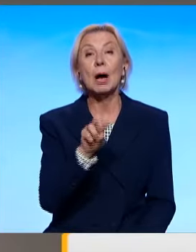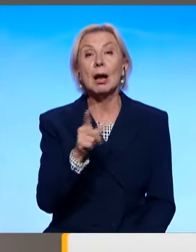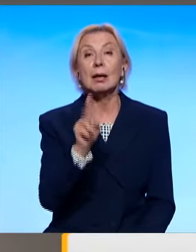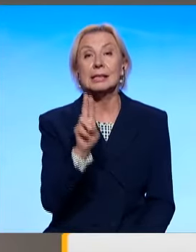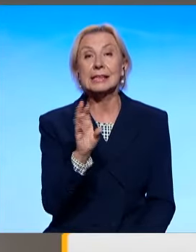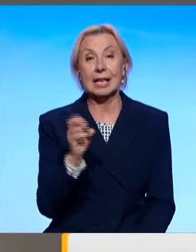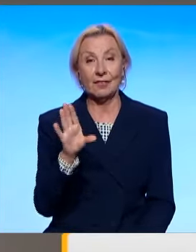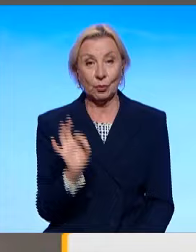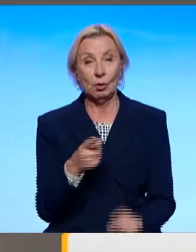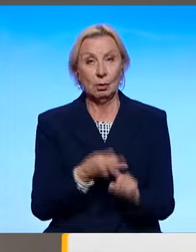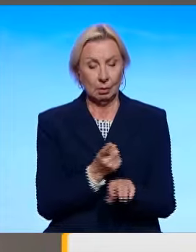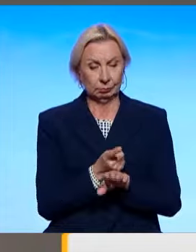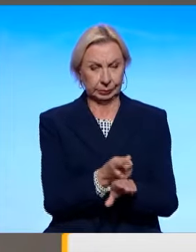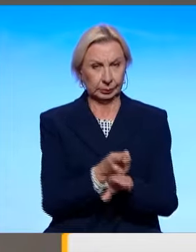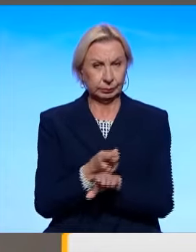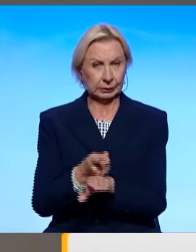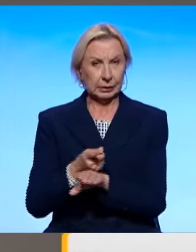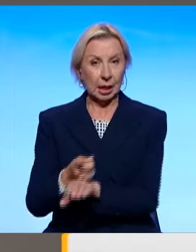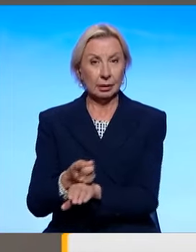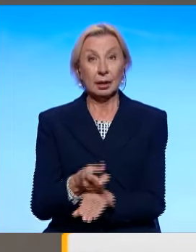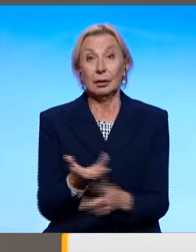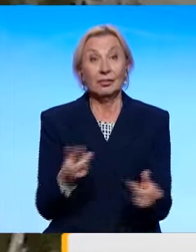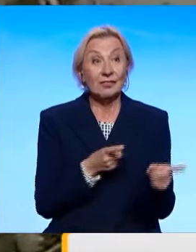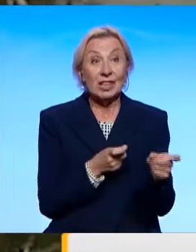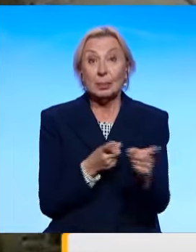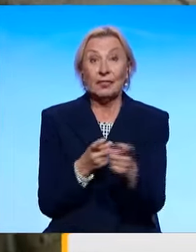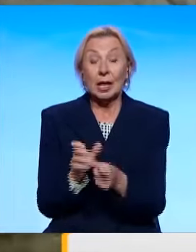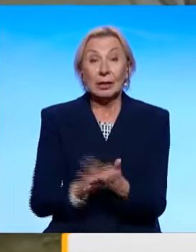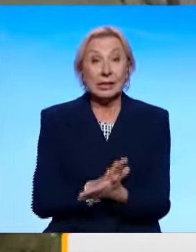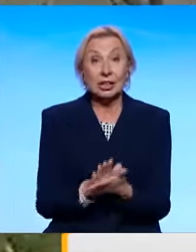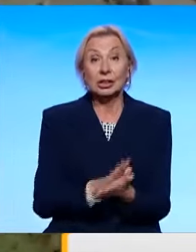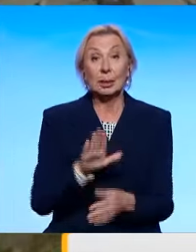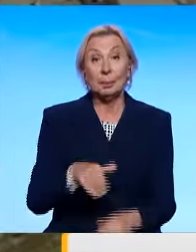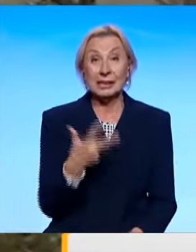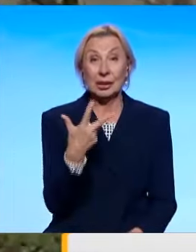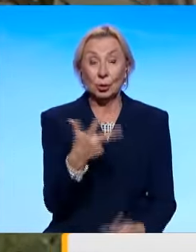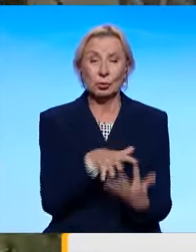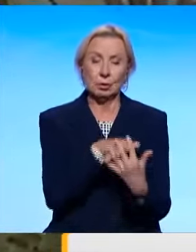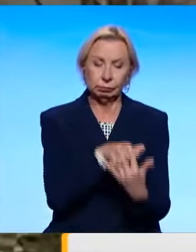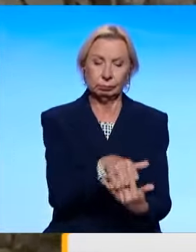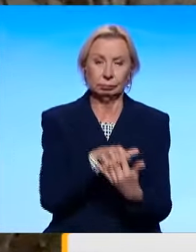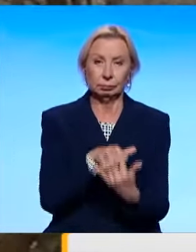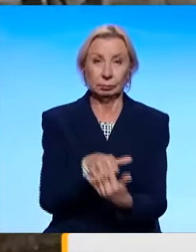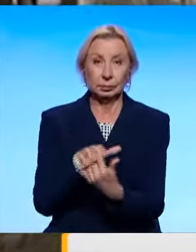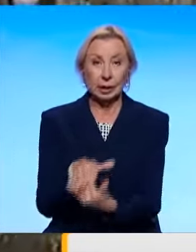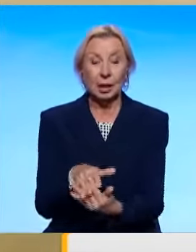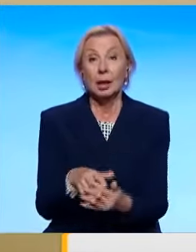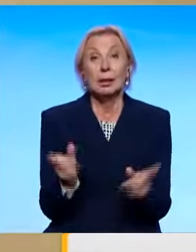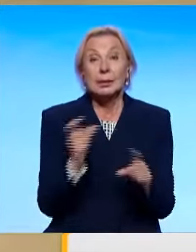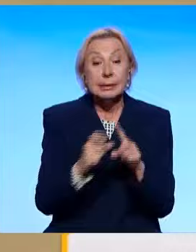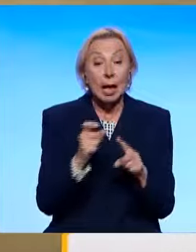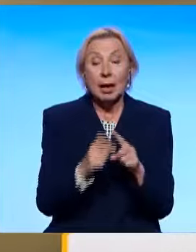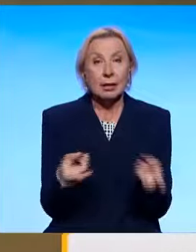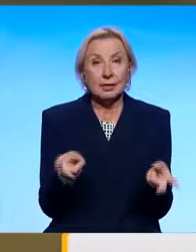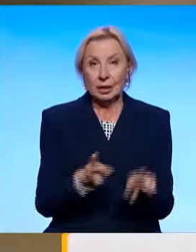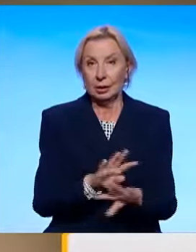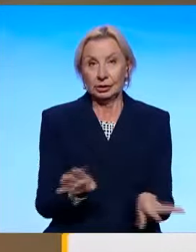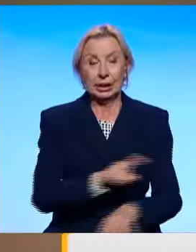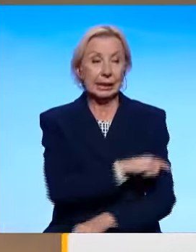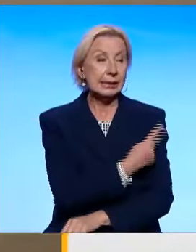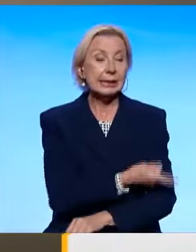сунуть одразу 5 танками. Нам відбиватися нічим. Після 3 днів інтенсивних боїв снарядів уже не лишилося. І